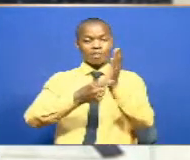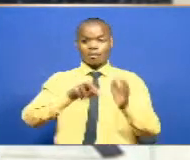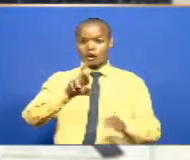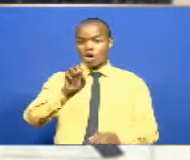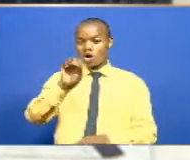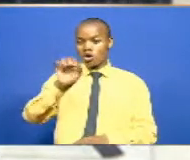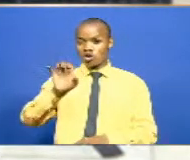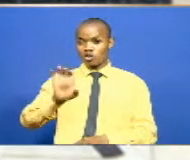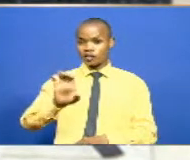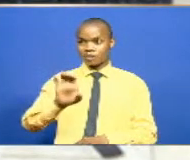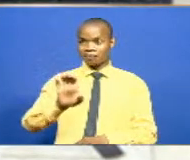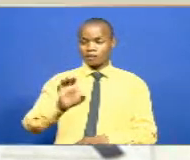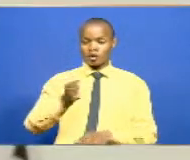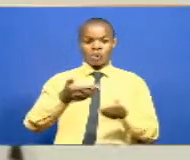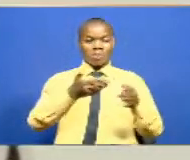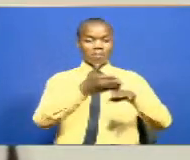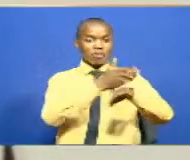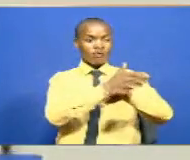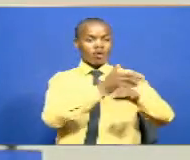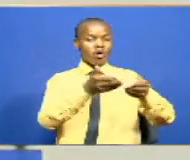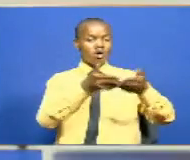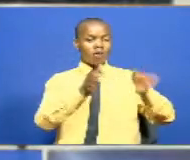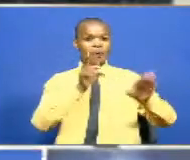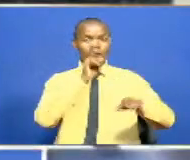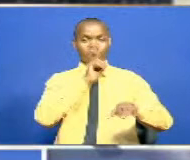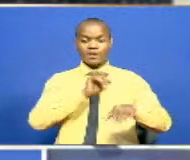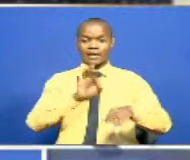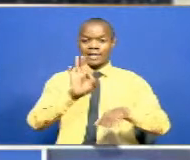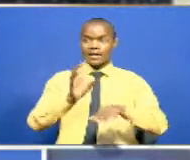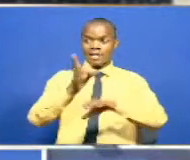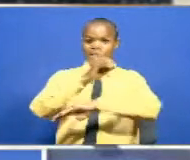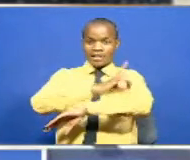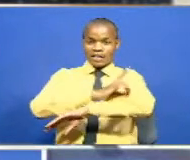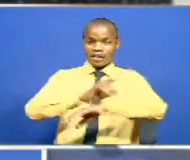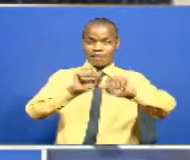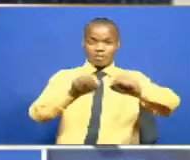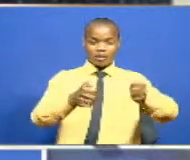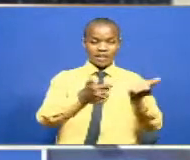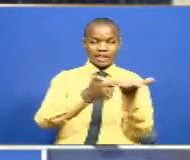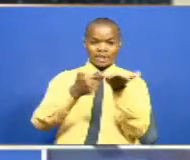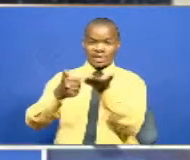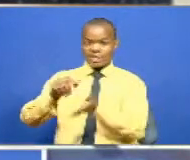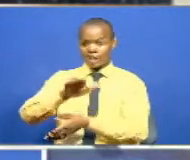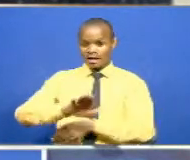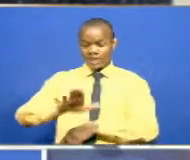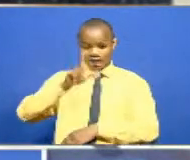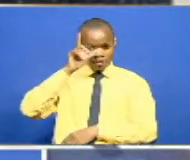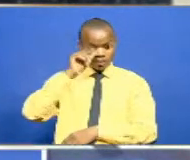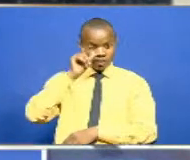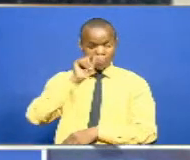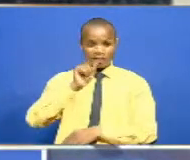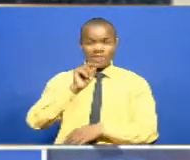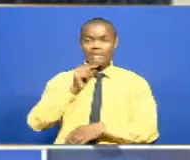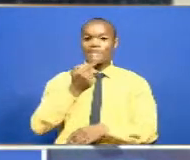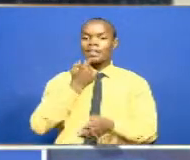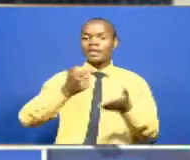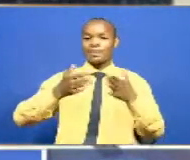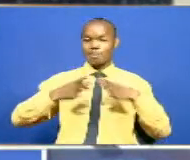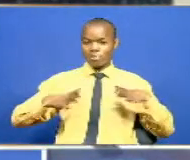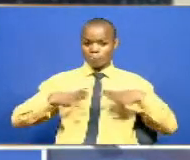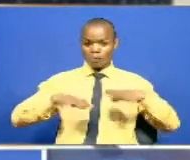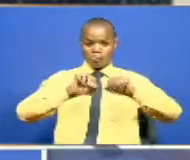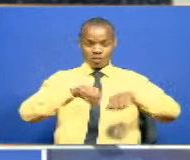ambaye alifungua warsha ya siku tatu ya kujenga nyenzo huko Mombasa, aliwahimiza wanachama wa kamati hizo kudumisha